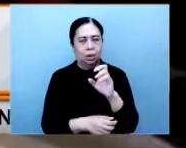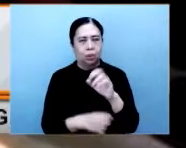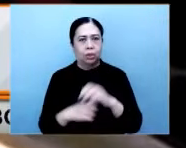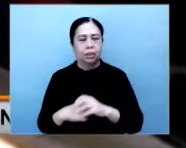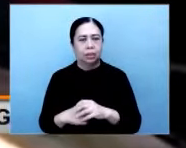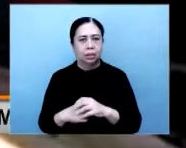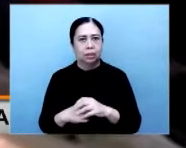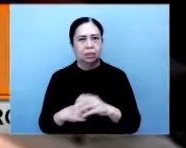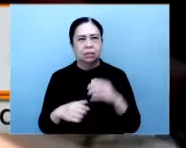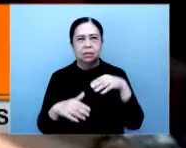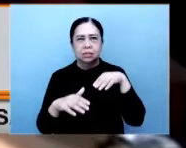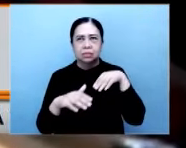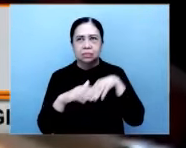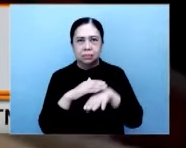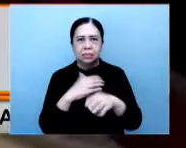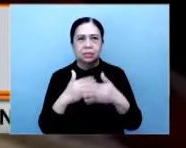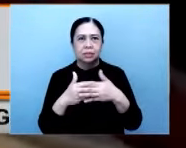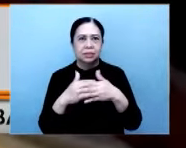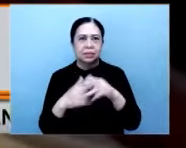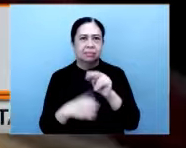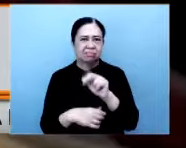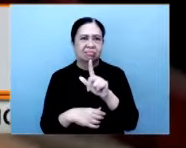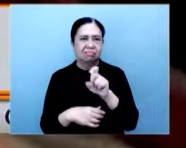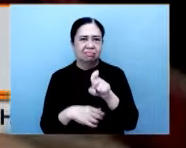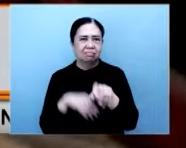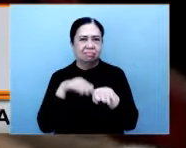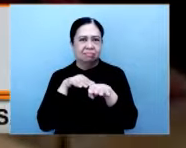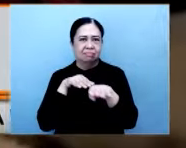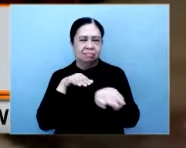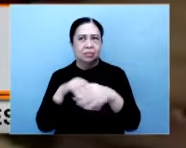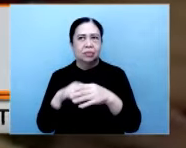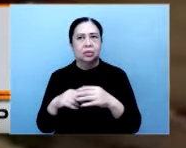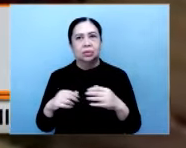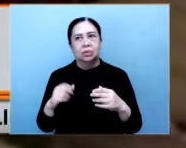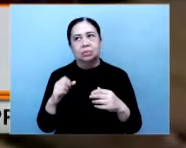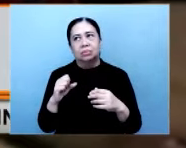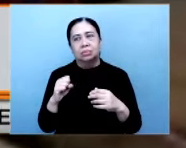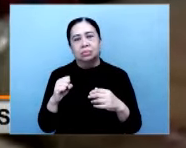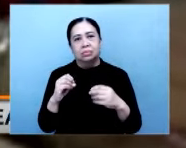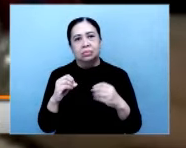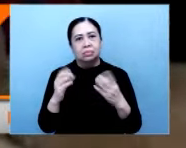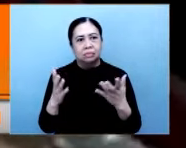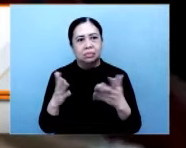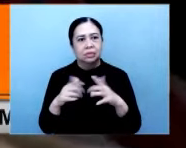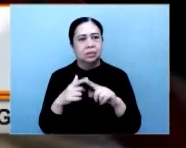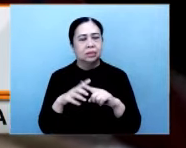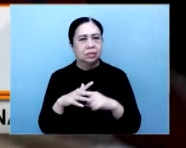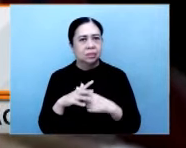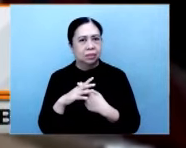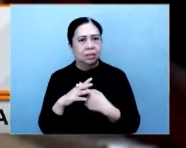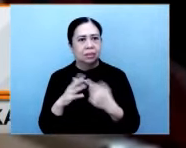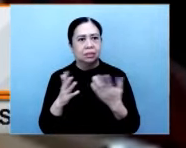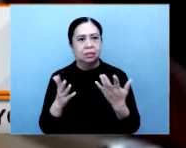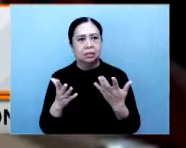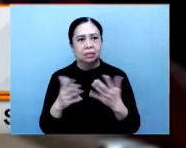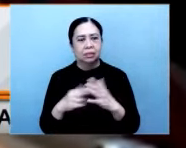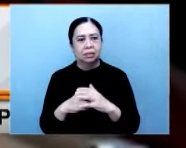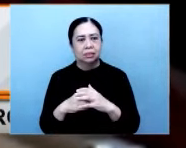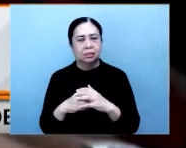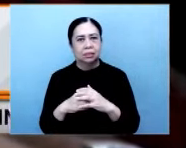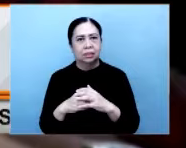NLEX, traffic na po. So far, ano na din, nag-start kami ng mga past